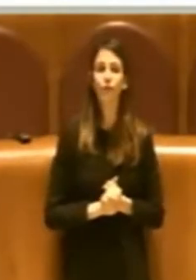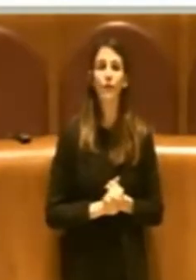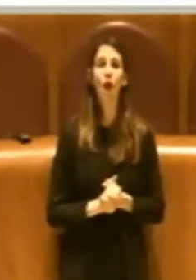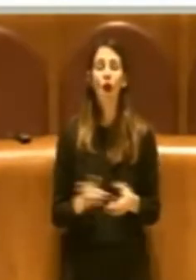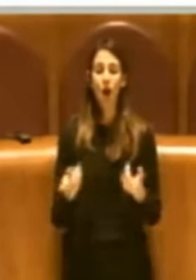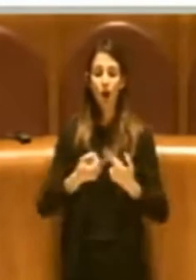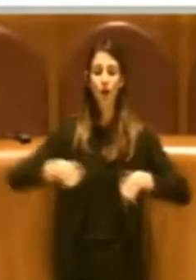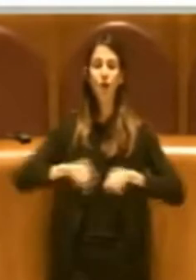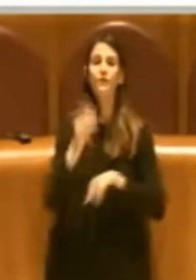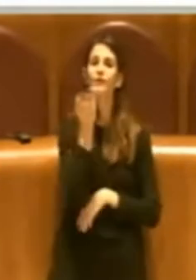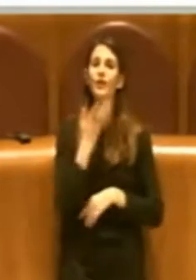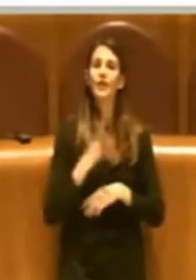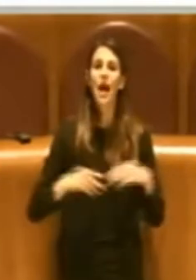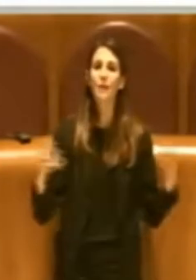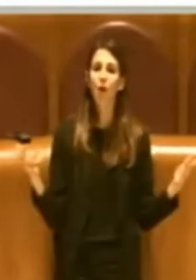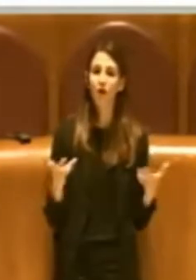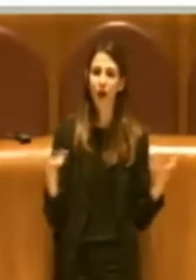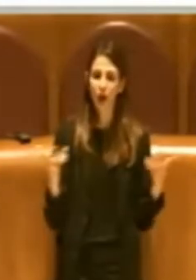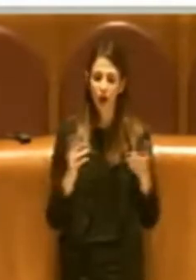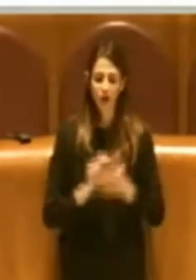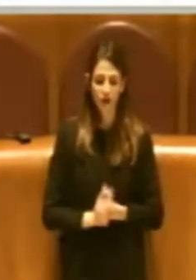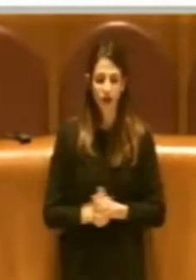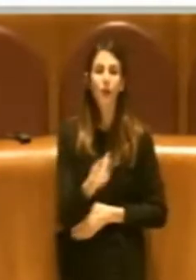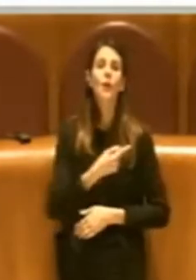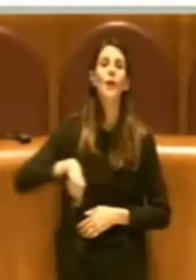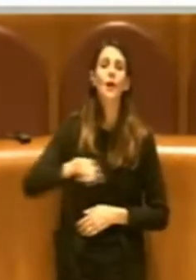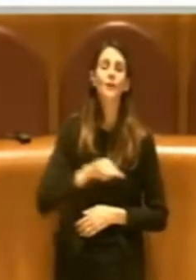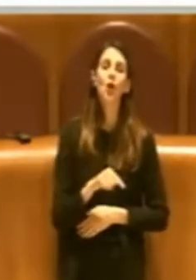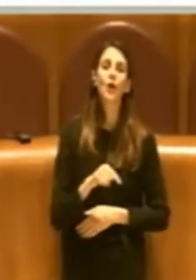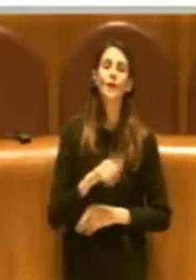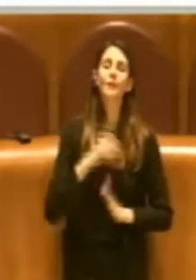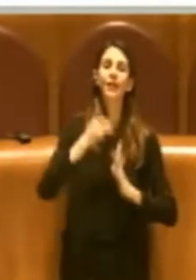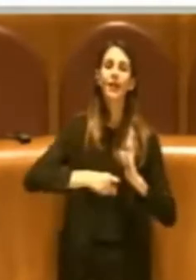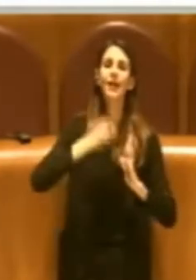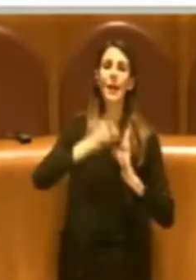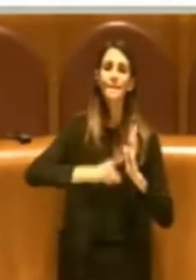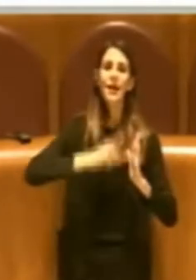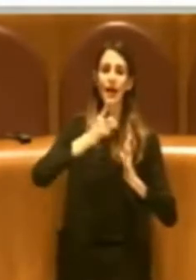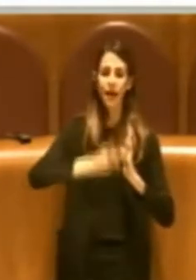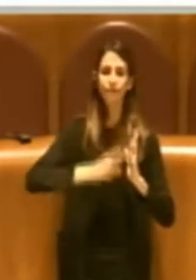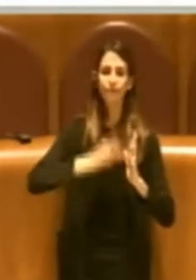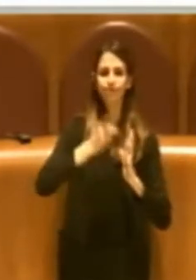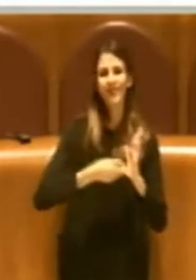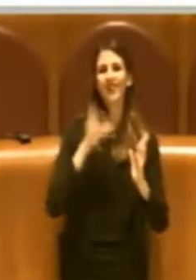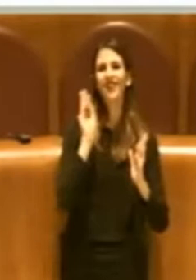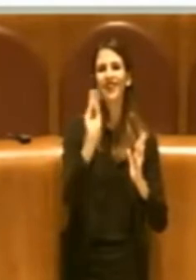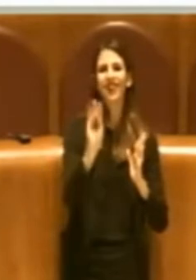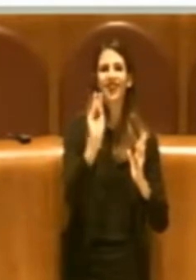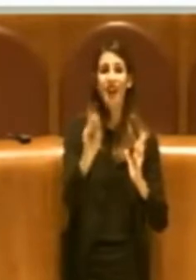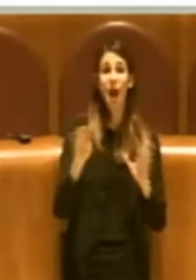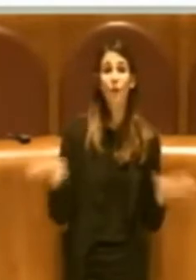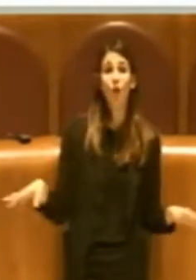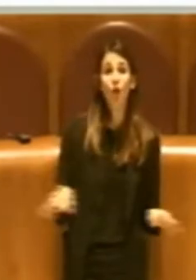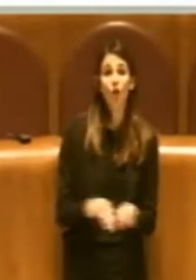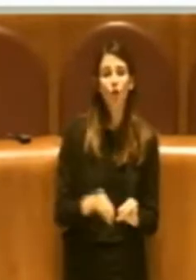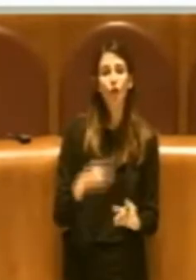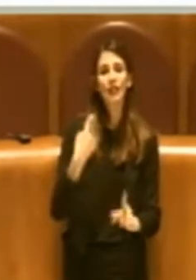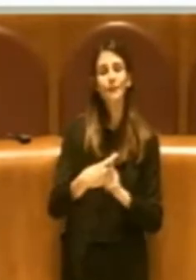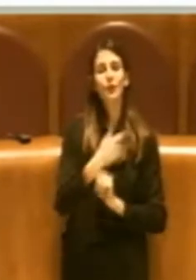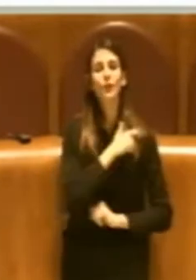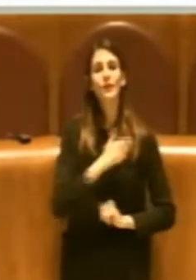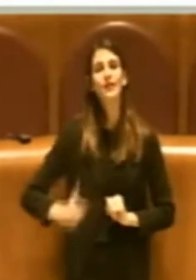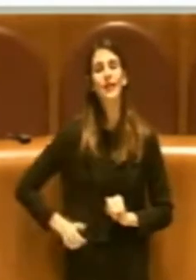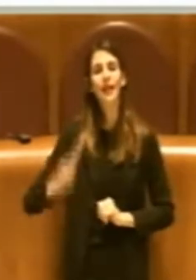la nostra intenzione è, con la mozione naturalmente, di chiedere un impegno alla Giunta e alla Sindaca